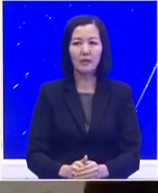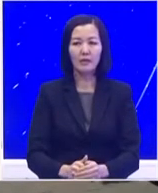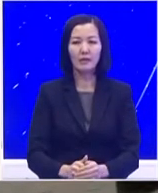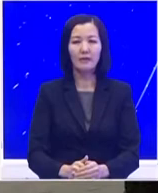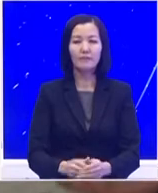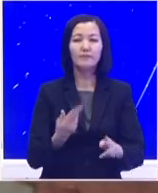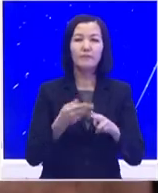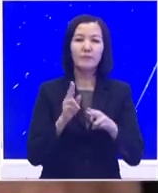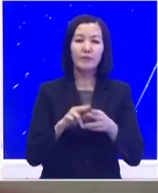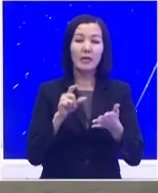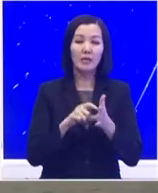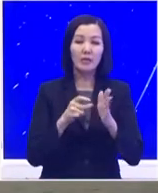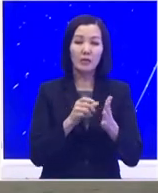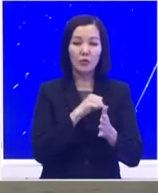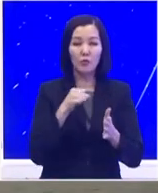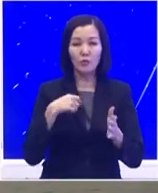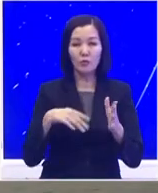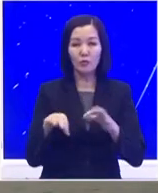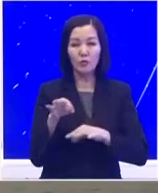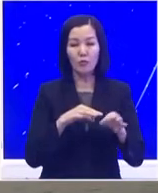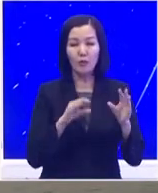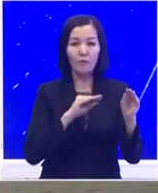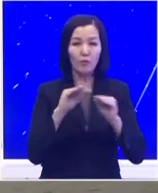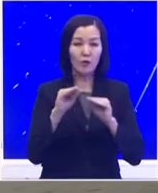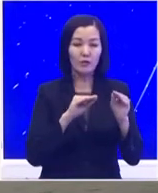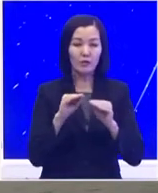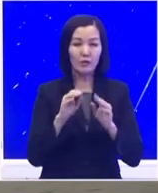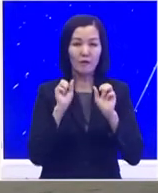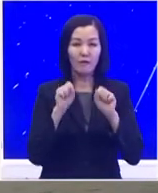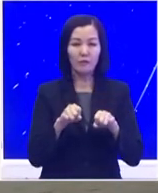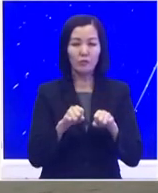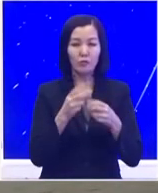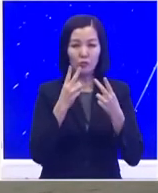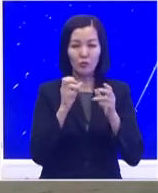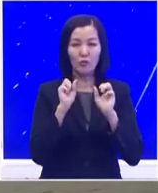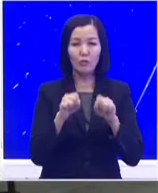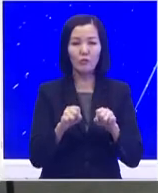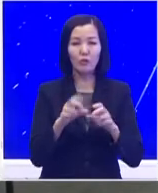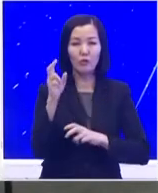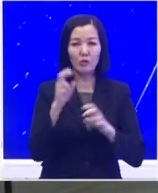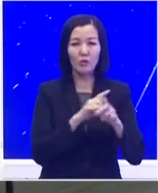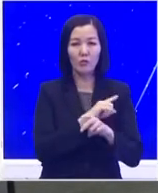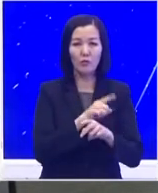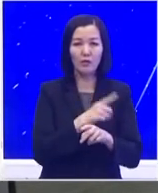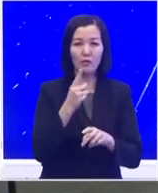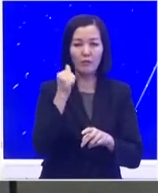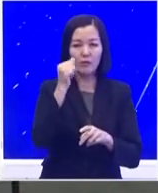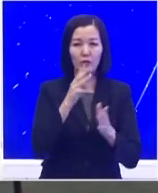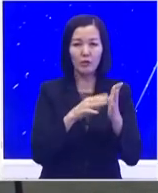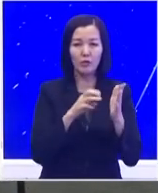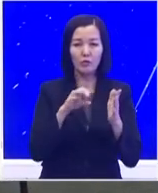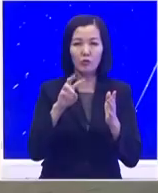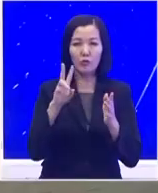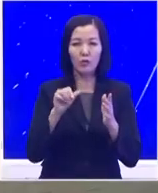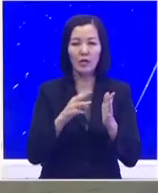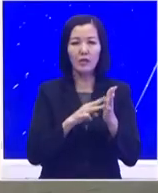Мына цехті біз өзіміз жобаладық, өзіміз құрастырдық. Осыдан ақ мүмкіндіктерді көруге болады. Зауыт қуаттылығы жылына 800 тонна.